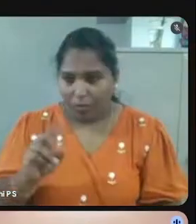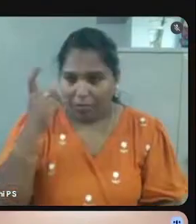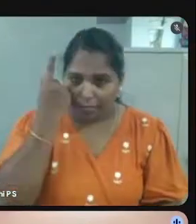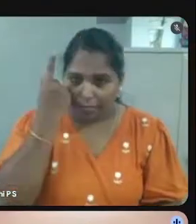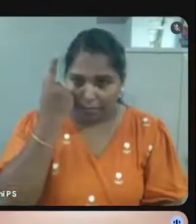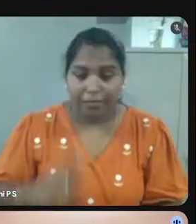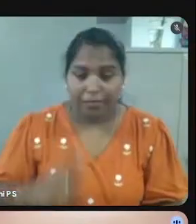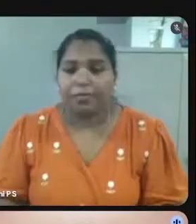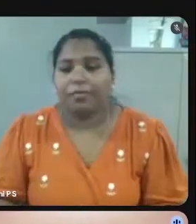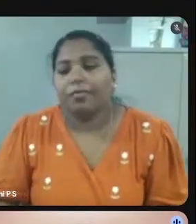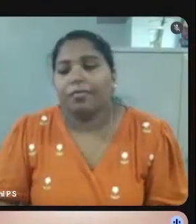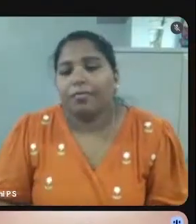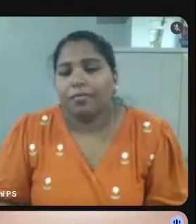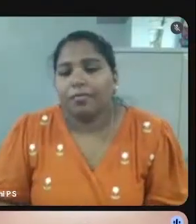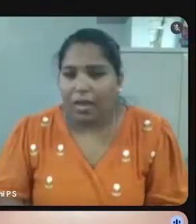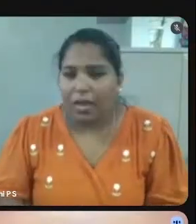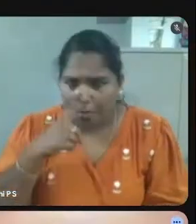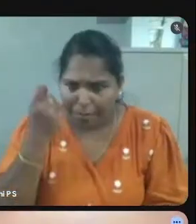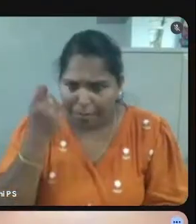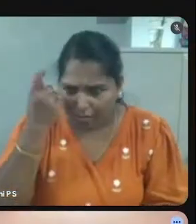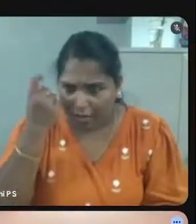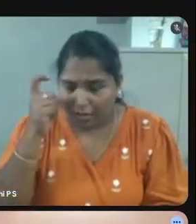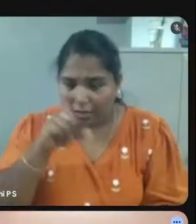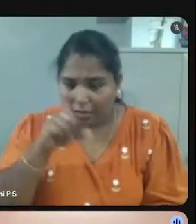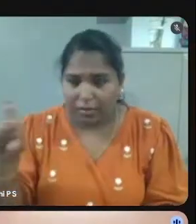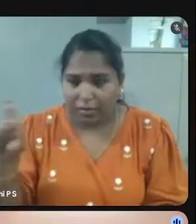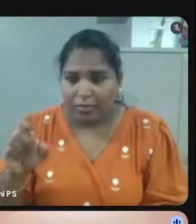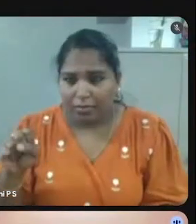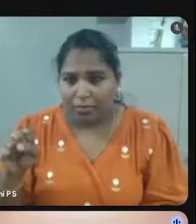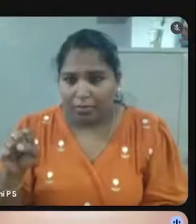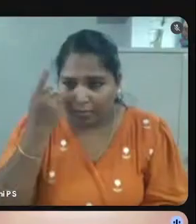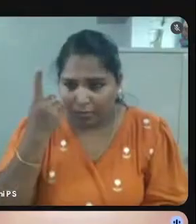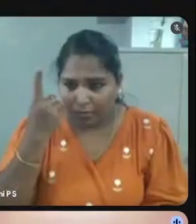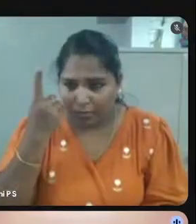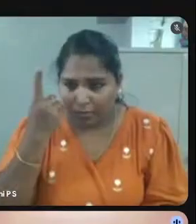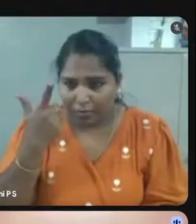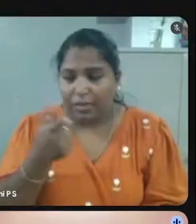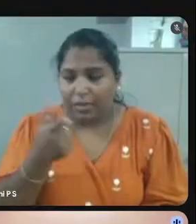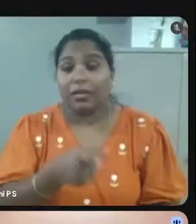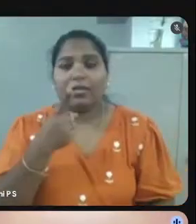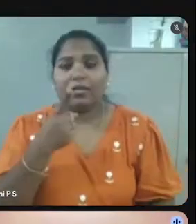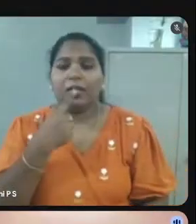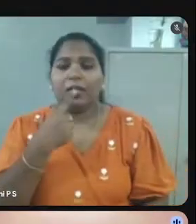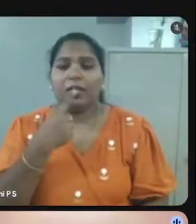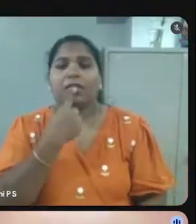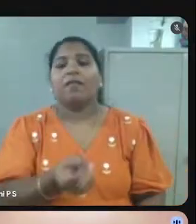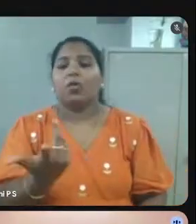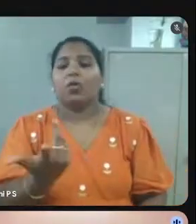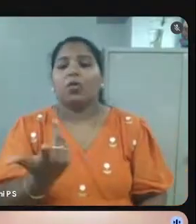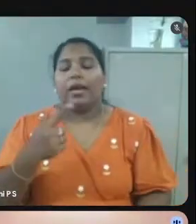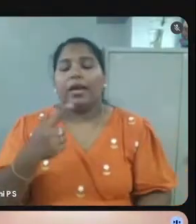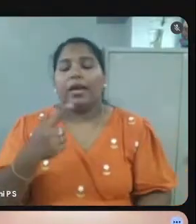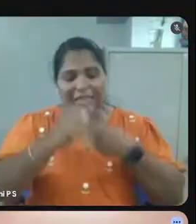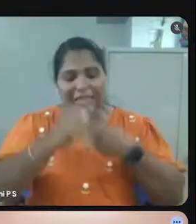ആൻസർ മനസ്സിലായിരുന്നോ അമ്മ? ആൻസർ മനസ്സിലായിരുന്നോ? സാറ് പറഞ്ഞത് നമ്മുടെ ദൈനംദിന പ്രവർത്തികളിൽ ഒരെണ്ണമാണ്